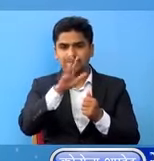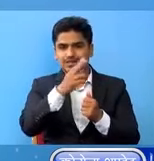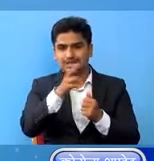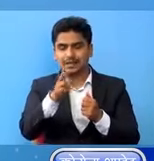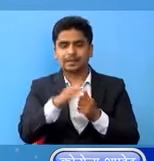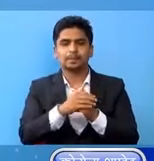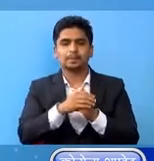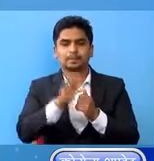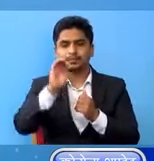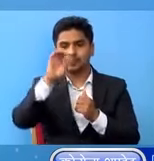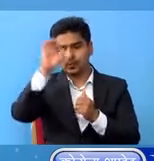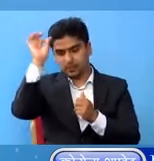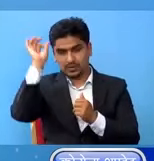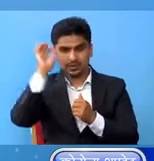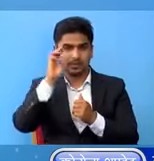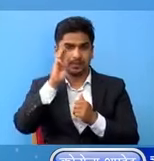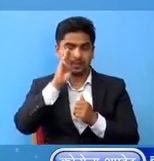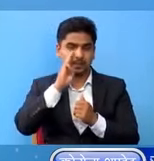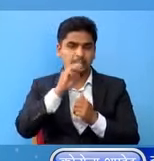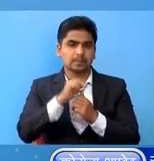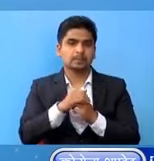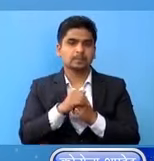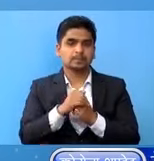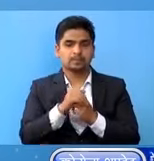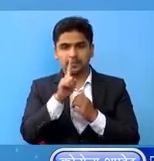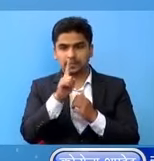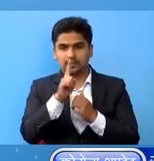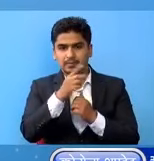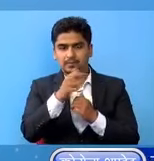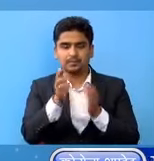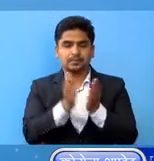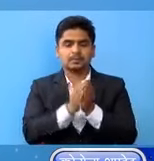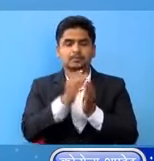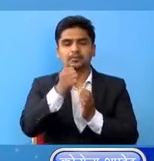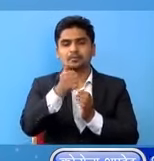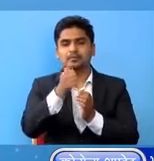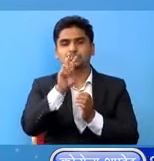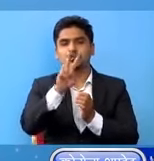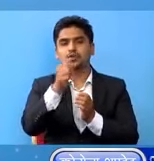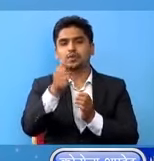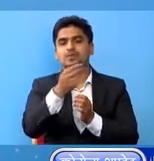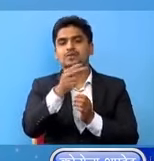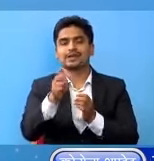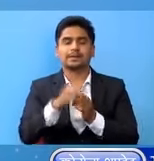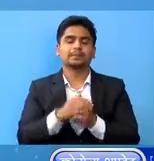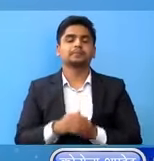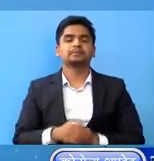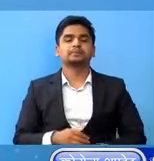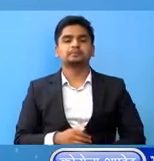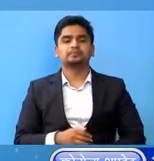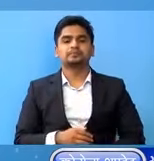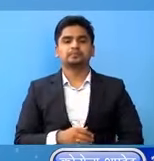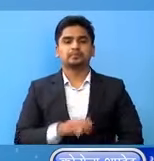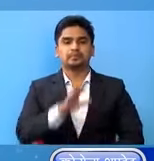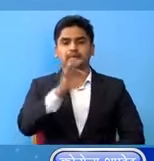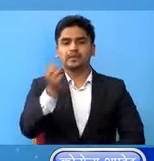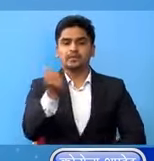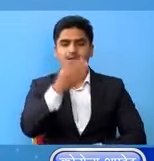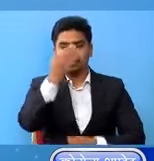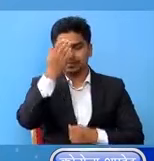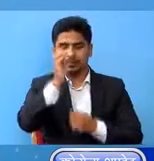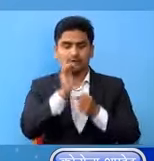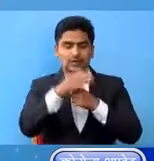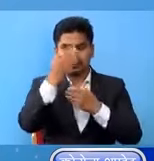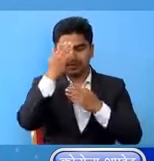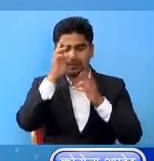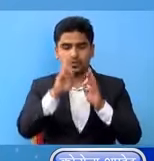25 जना, सुदूरपश्चिम प्रदेशमा 1 जना गरी जम्मा 26 जना हुनुहुन्छ। 500 जनाभन्दा बढी